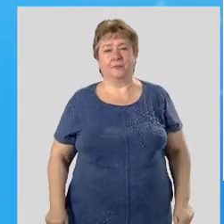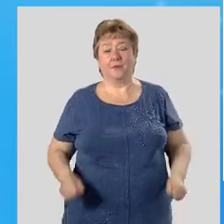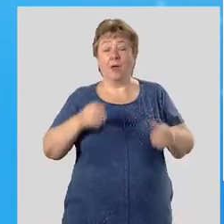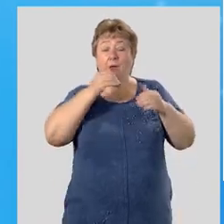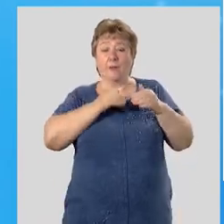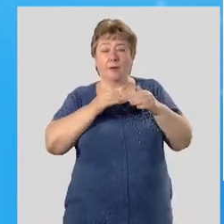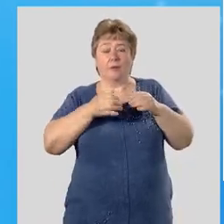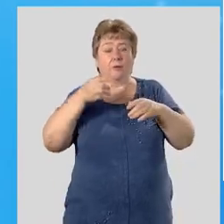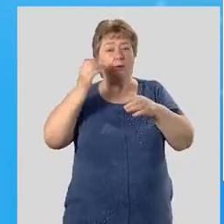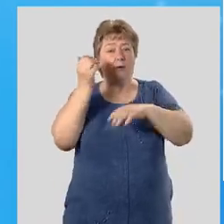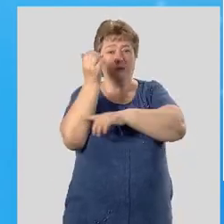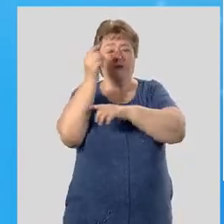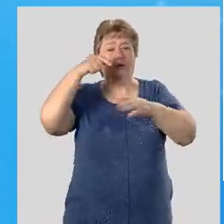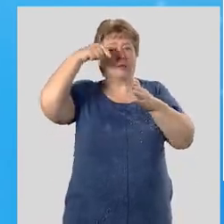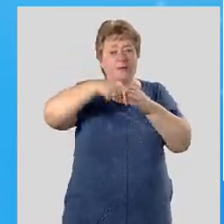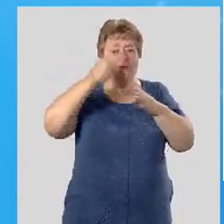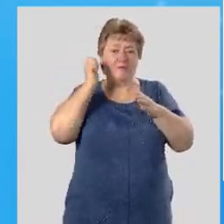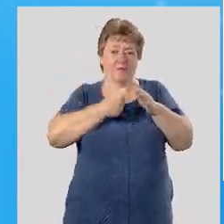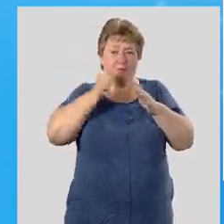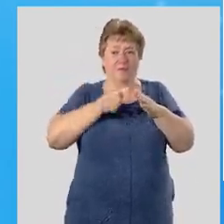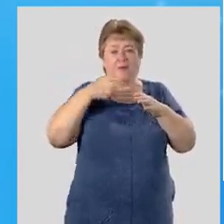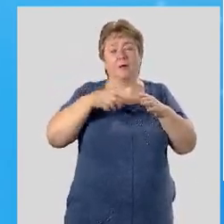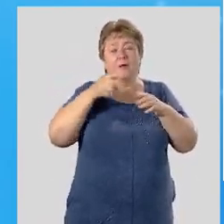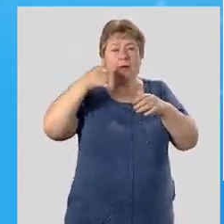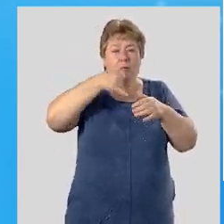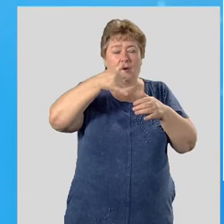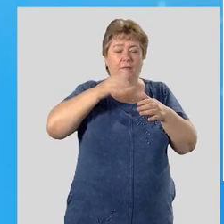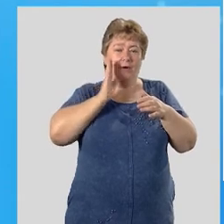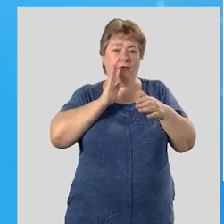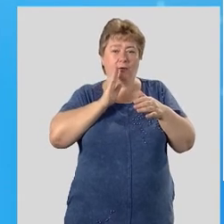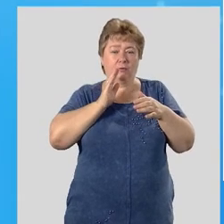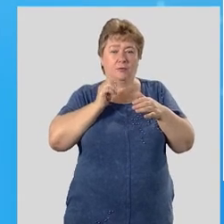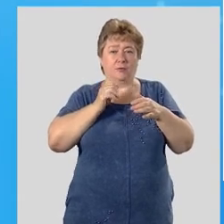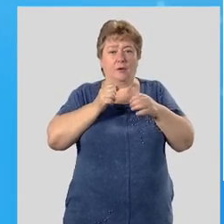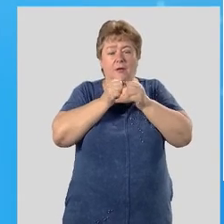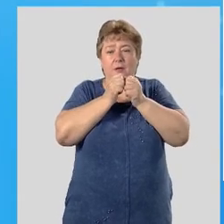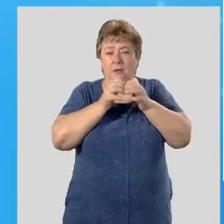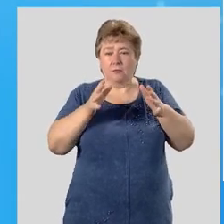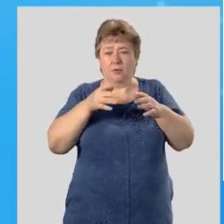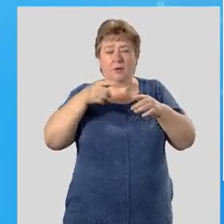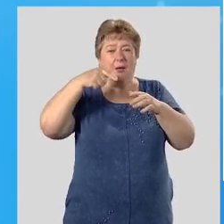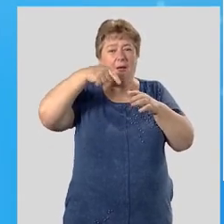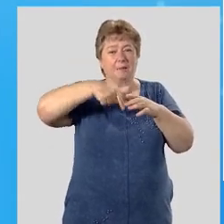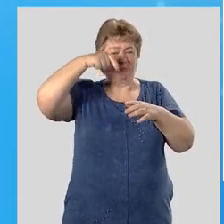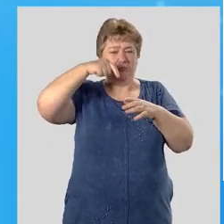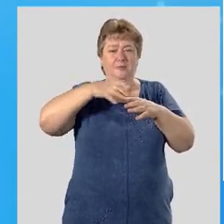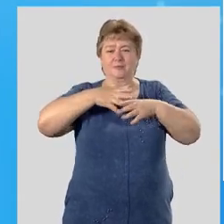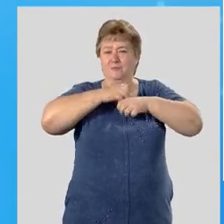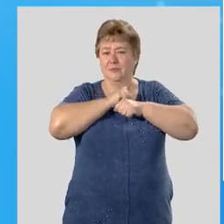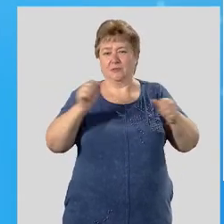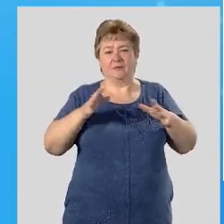На юге деревянные клинья вбивали в трещины породы и поливали их водой. Разбухая, эти клинья разрывали